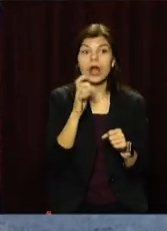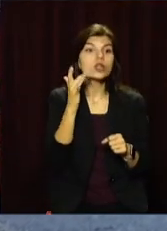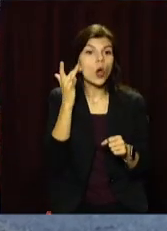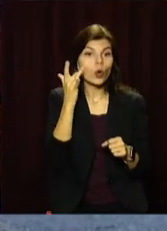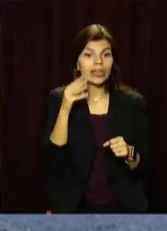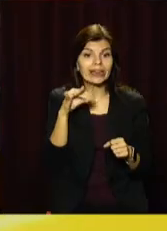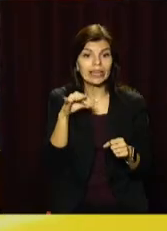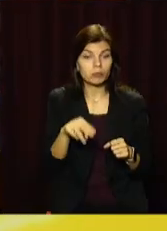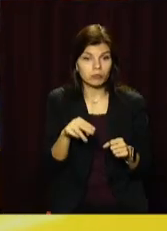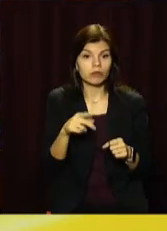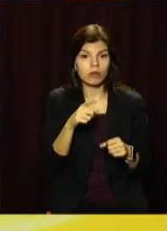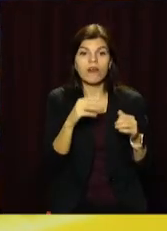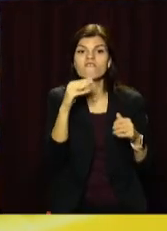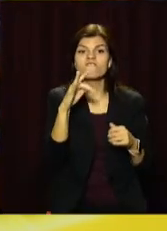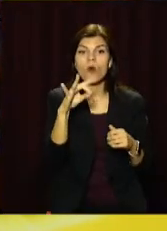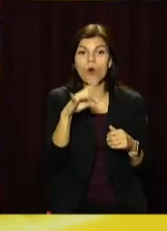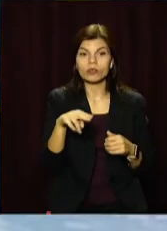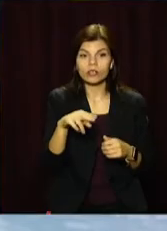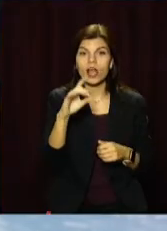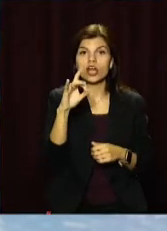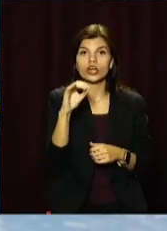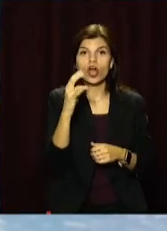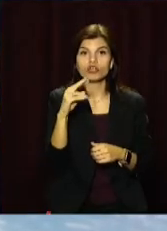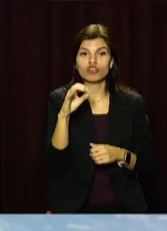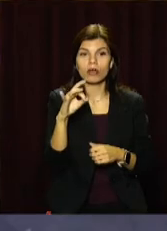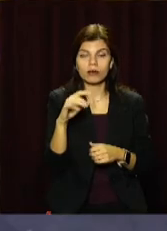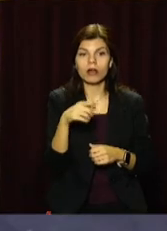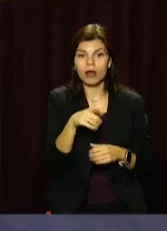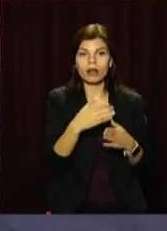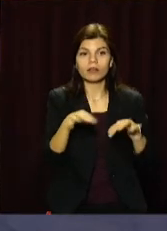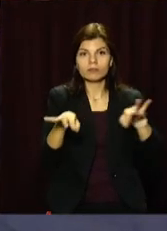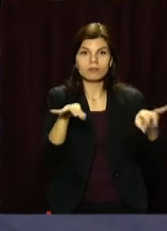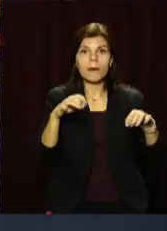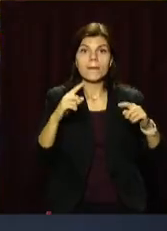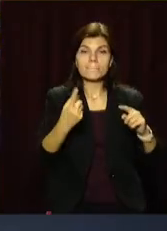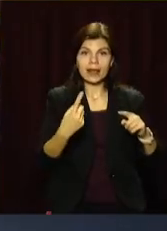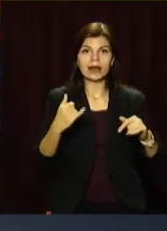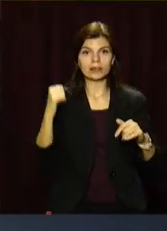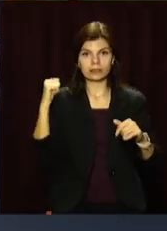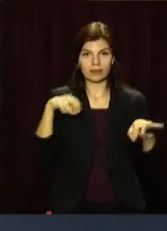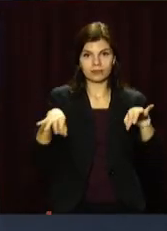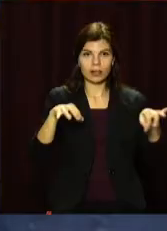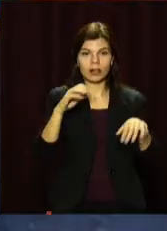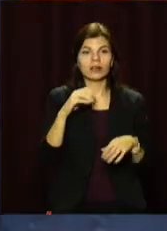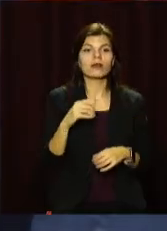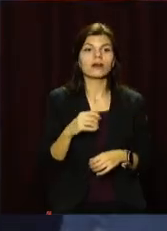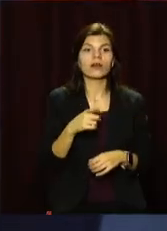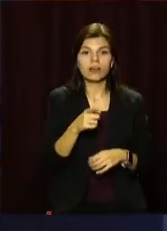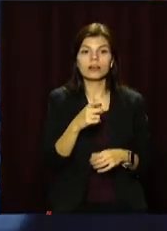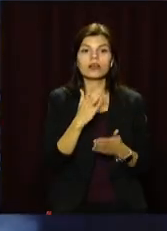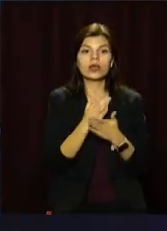типу виконані на базі Ford Ranger і мають повний привід. А ще оснащені потужною лебідкою для